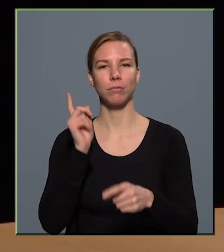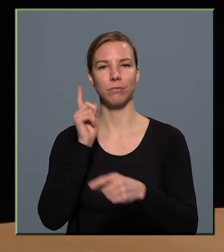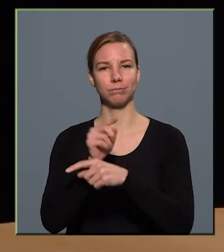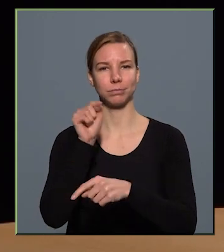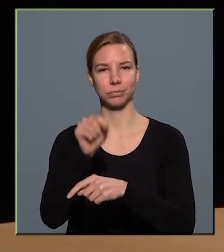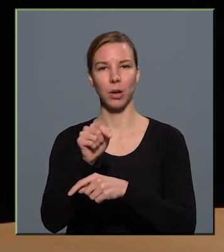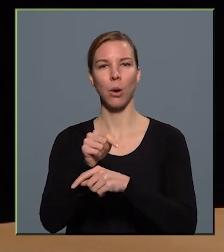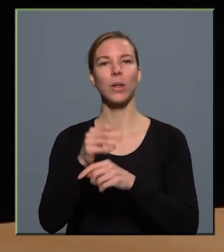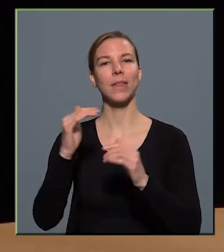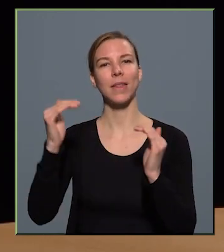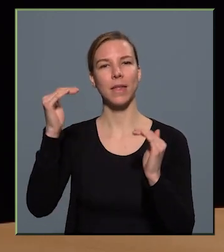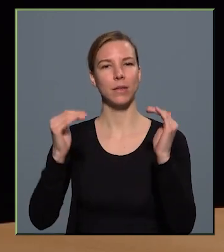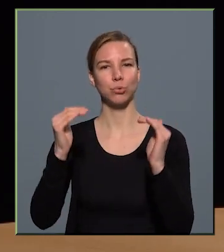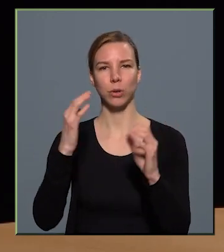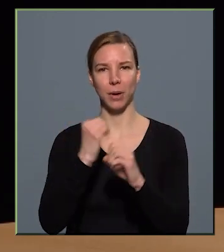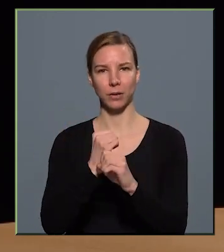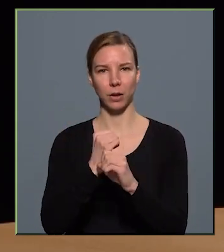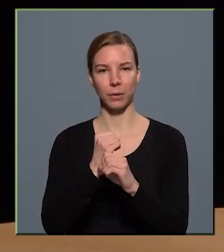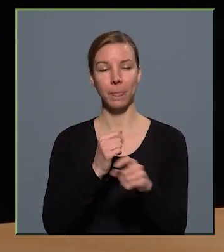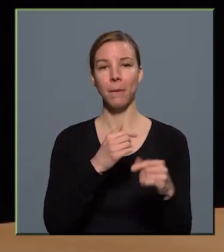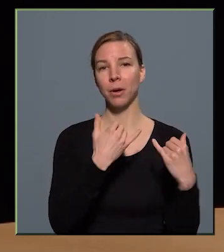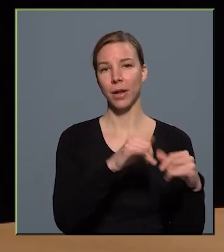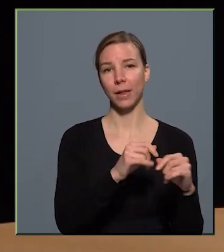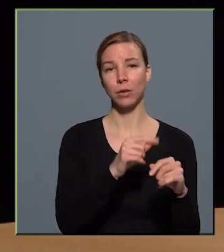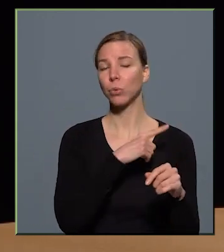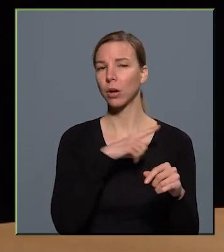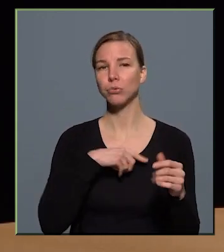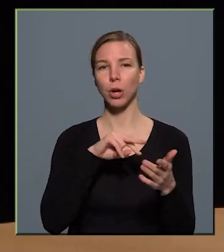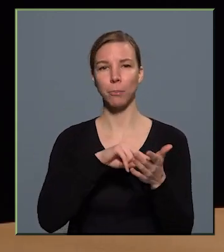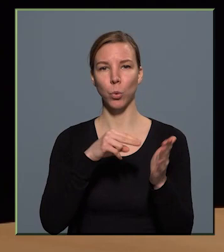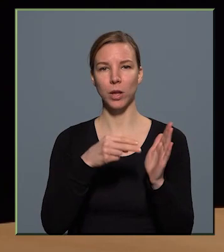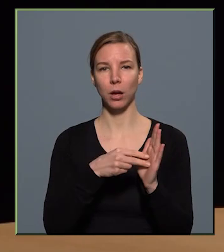alapvetően, amikor ez elindult, ez egy tisztán műszaki kérdés volt,